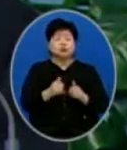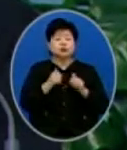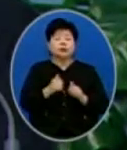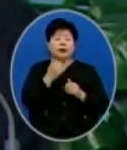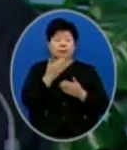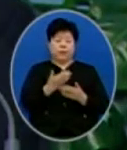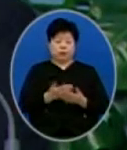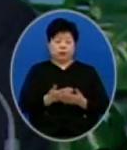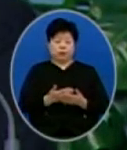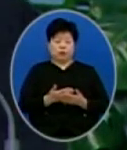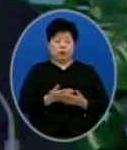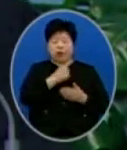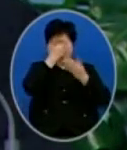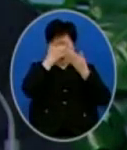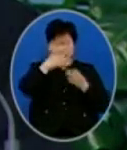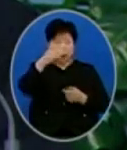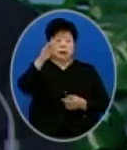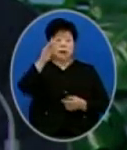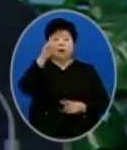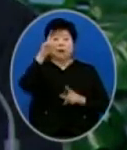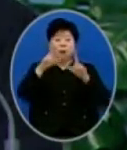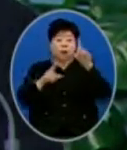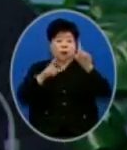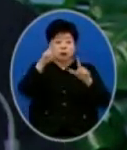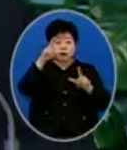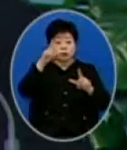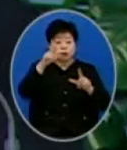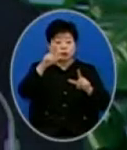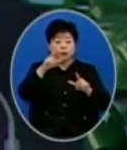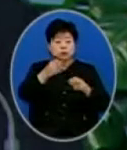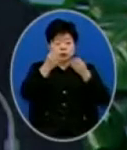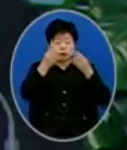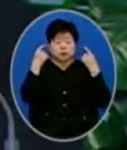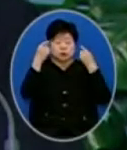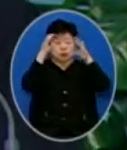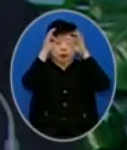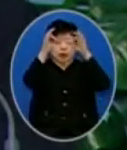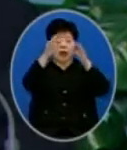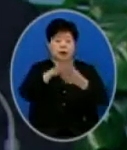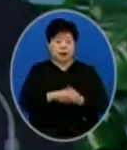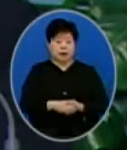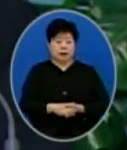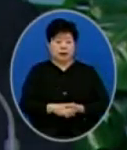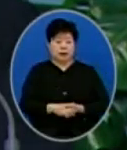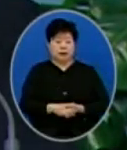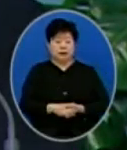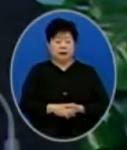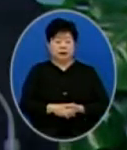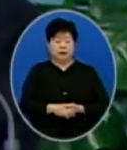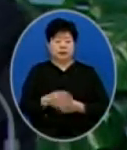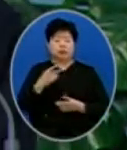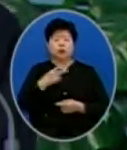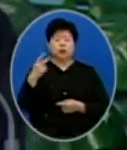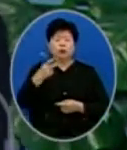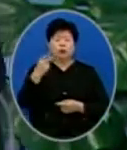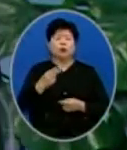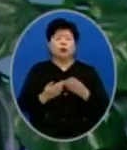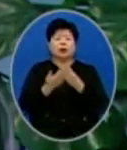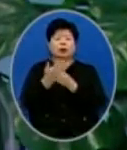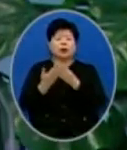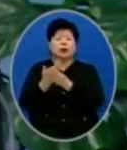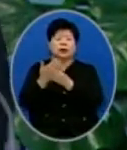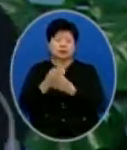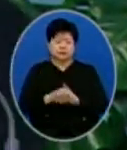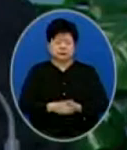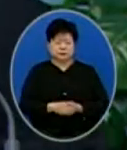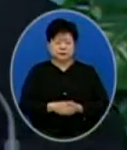재판받고 감옥에 가고 하는 그런 모습을 우리가 늘 뉴스를 통해서 봅니다 늘 뉴스를 통해서 보는데도 또 반복되고 또 반복되고